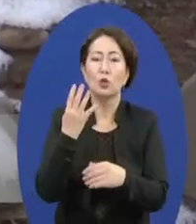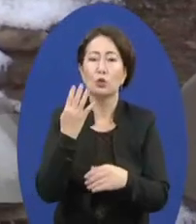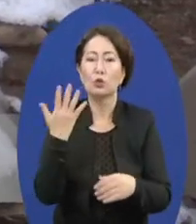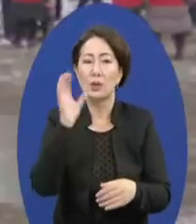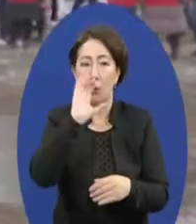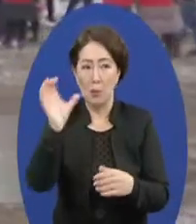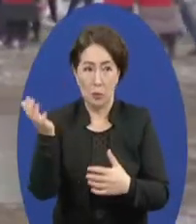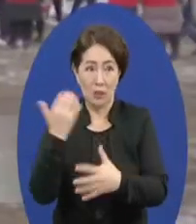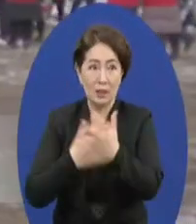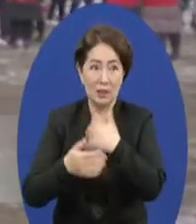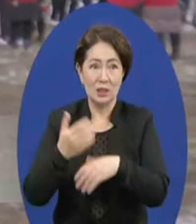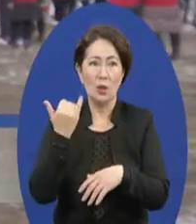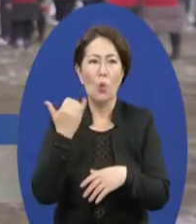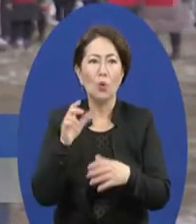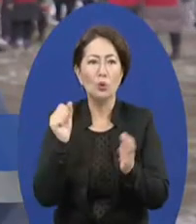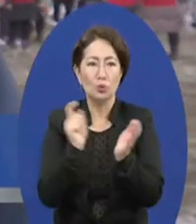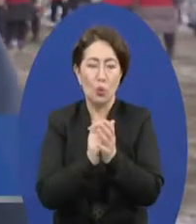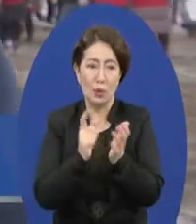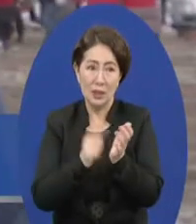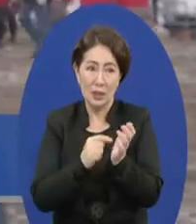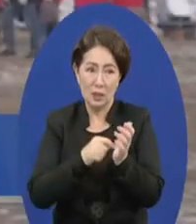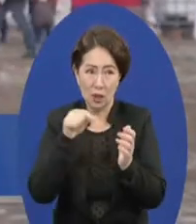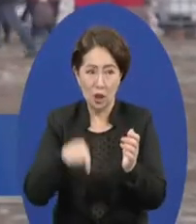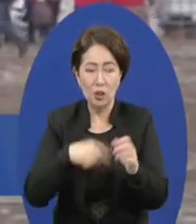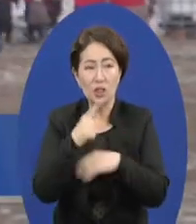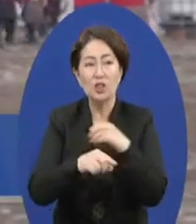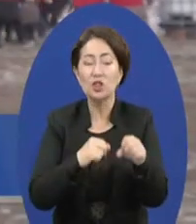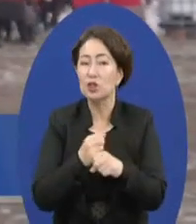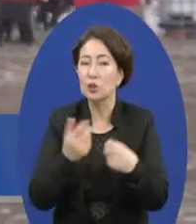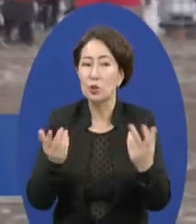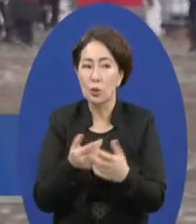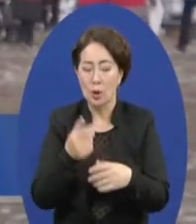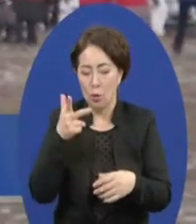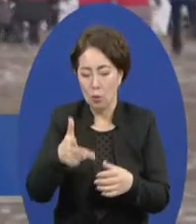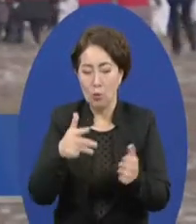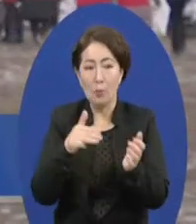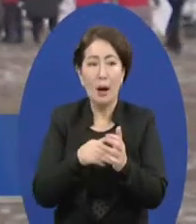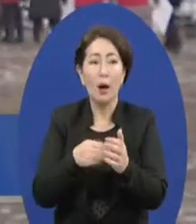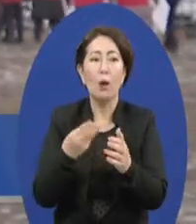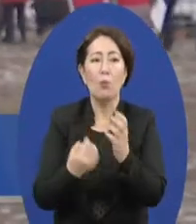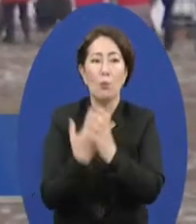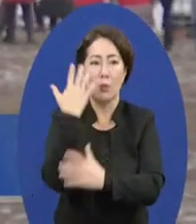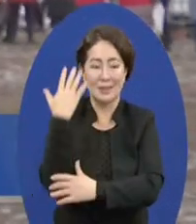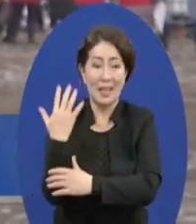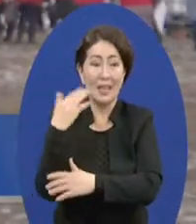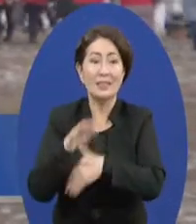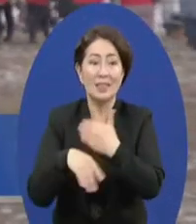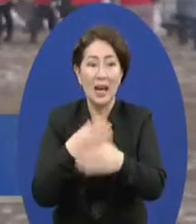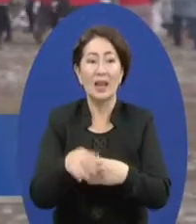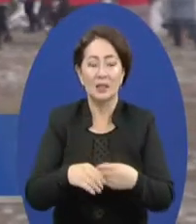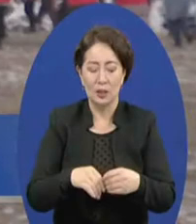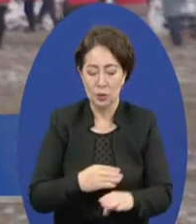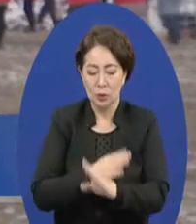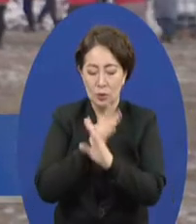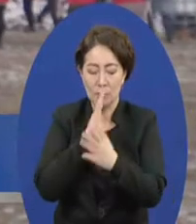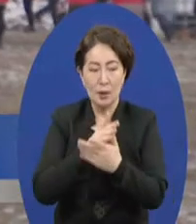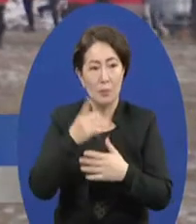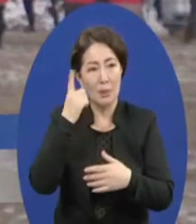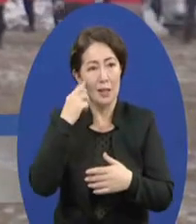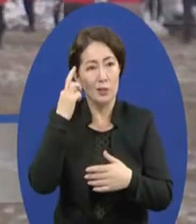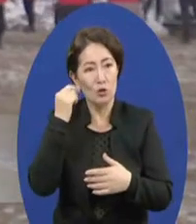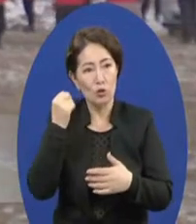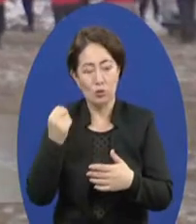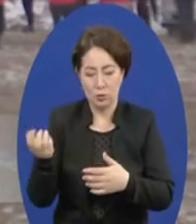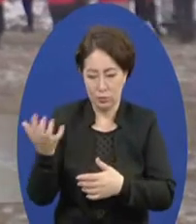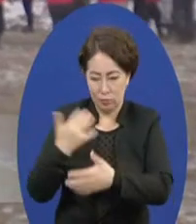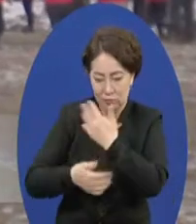45 байгууллага ирсэн. Усалгаа бол маш чухал. За одоо бол инжилийн хувьд бол ямар ч байсан 3000 орчим мод бол тарьгадд дуусна. Энэ одоо яг маргааш нөгөөдөр